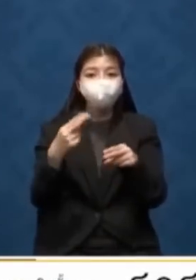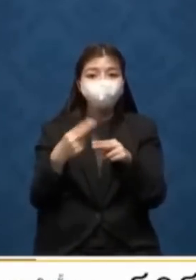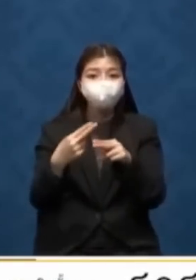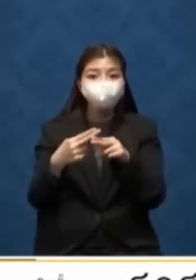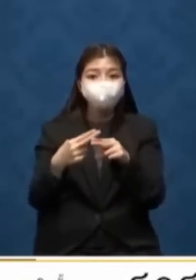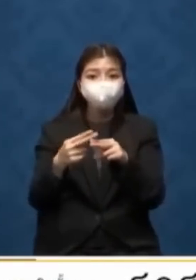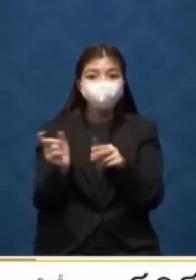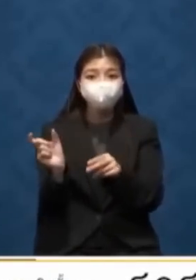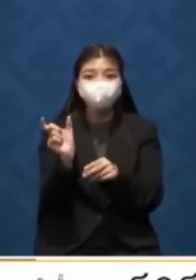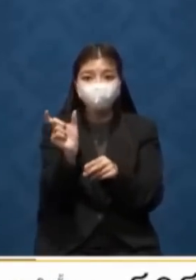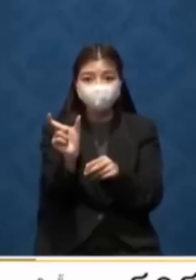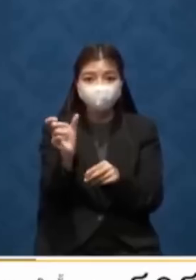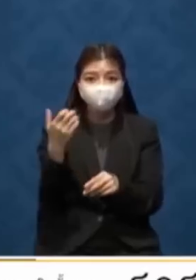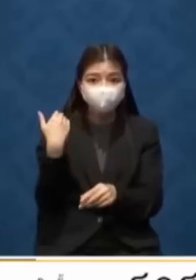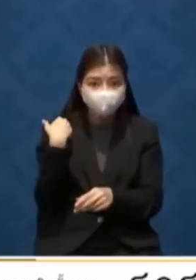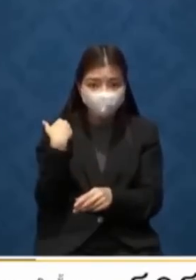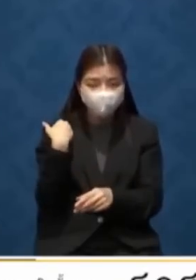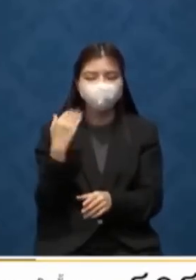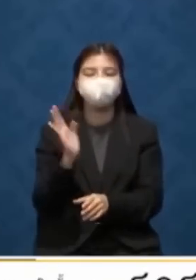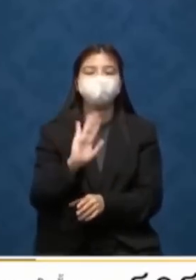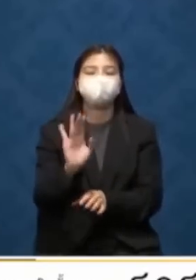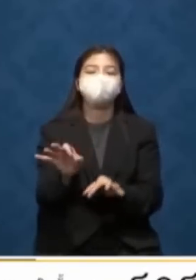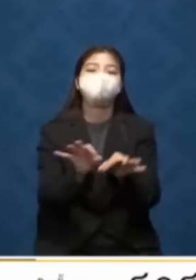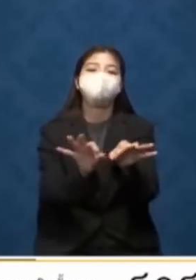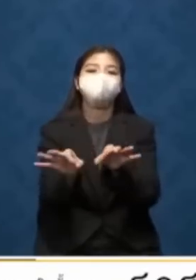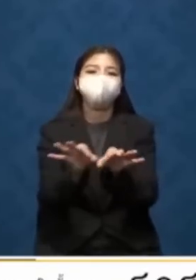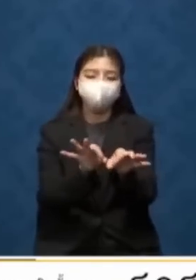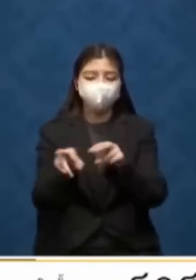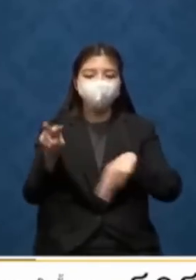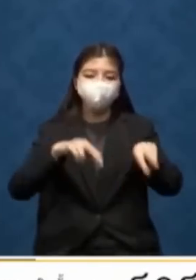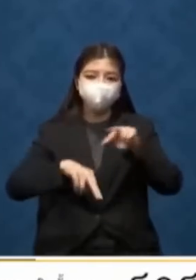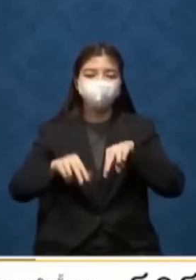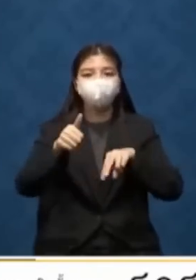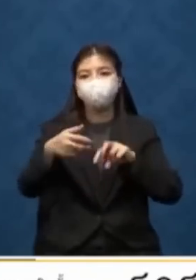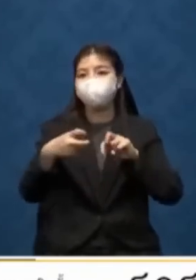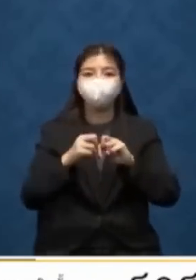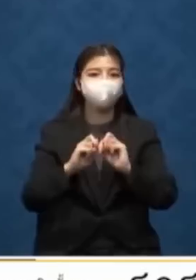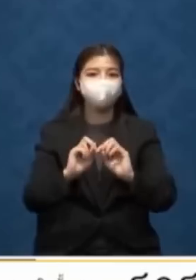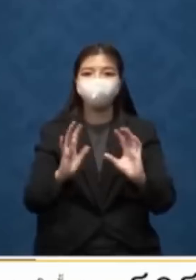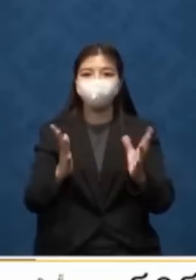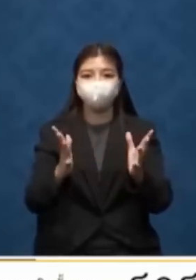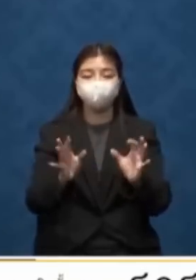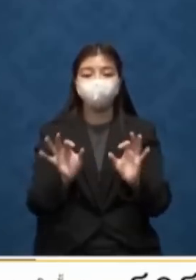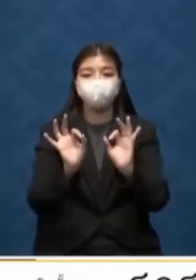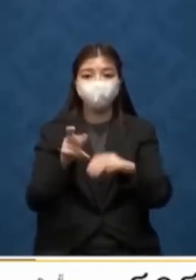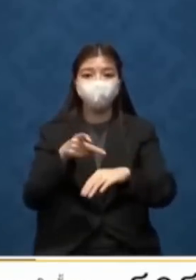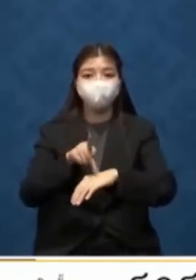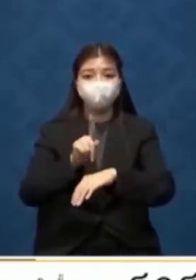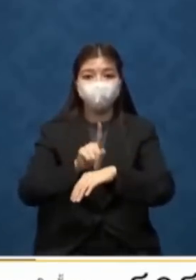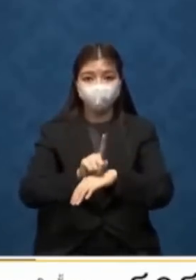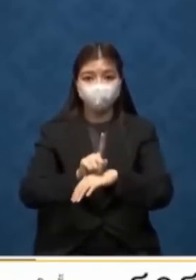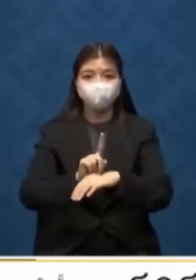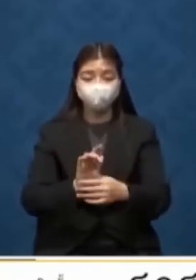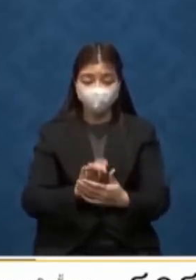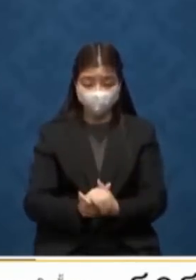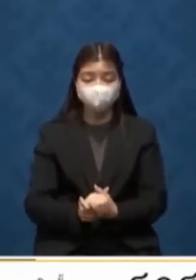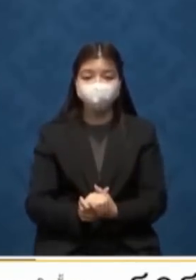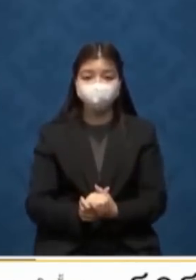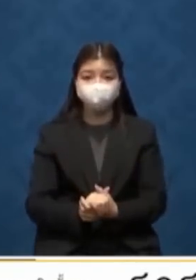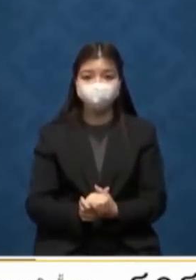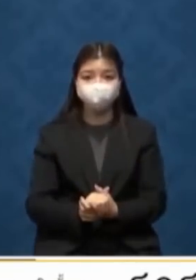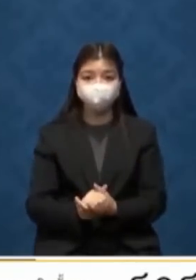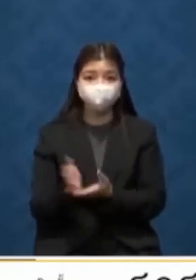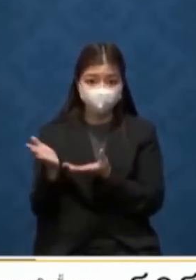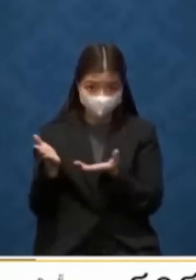ป็นการชี้แจงแล้วเราก็สามารถที่จะแจ้งตอบได้ครับไม่ได้มีปัญหาอะไรครับผมไม่ได้ปิดข้อบังคับครับเ